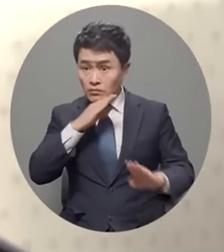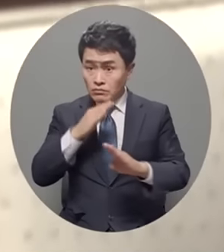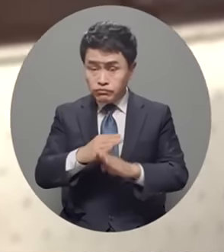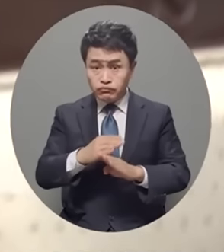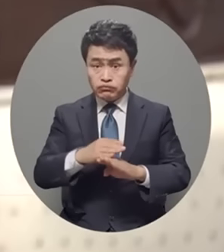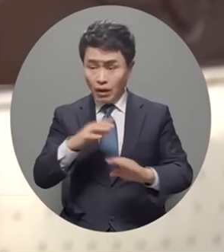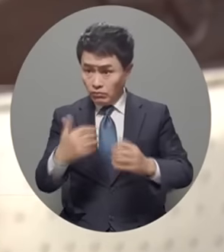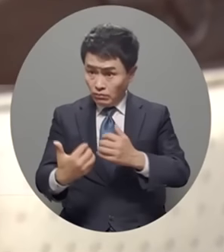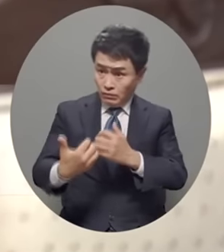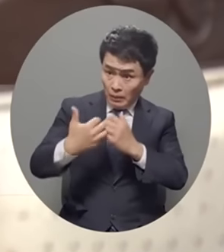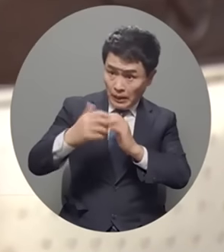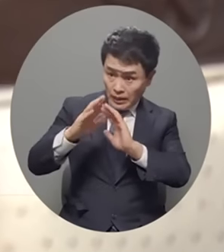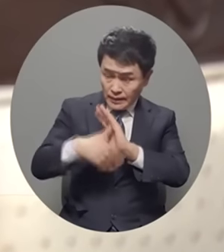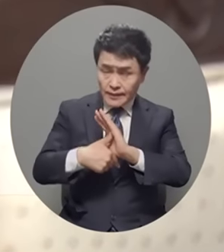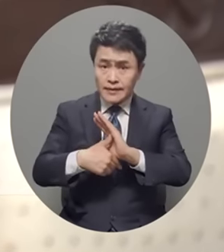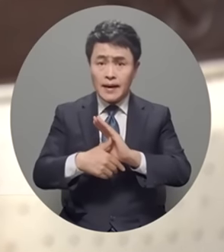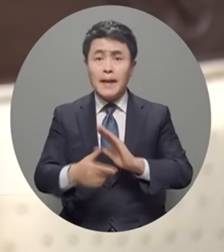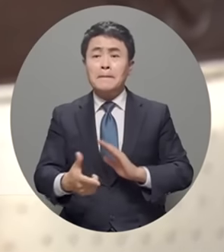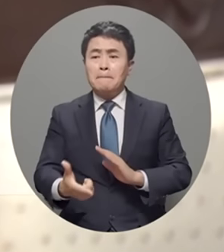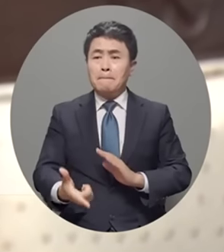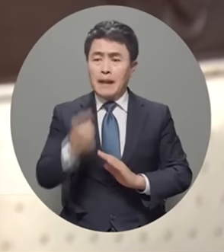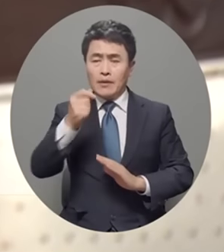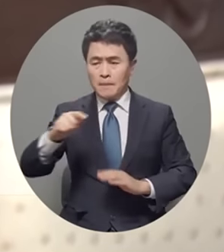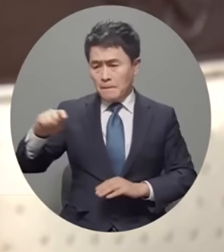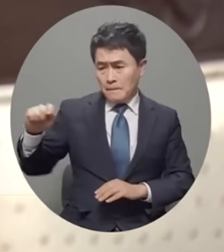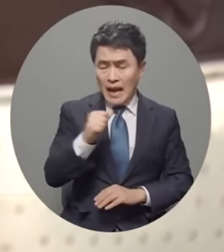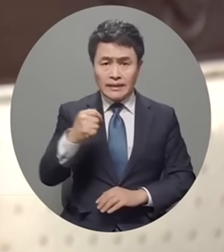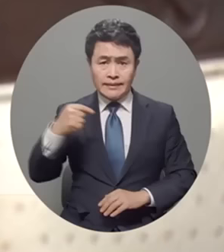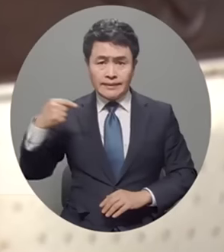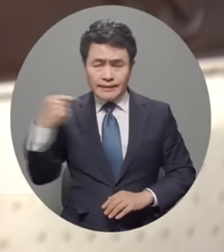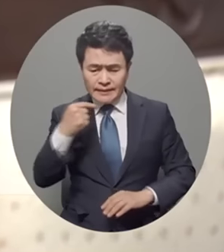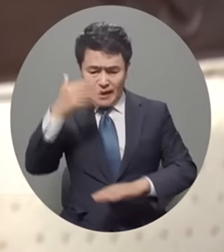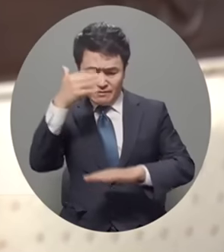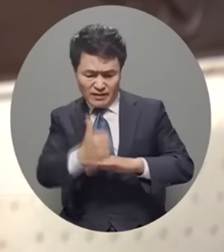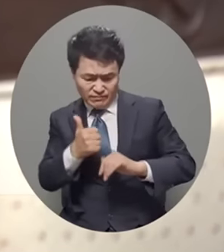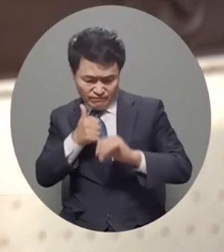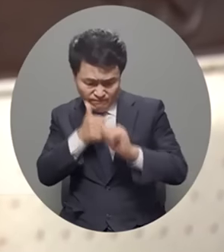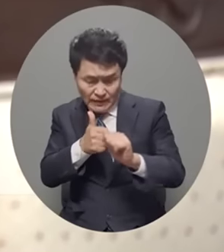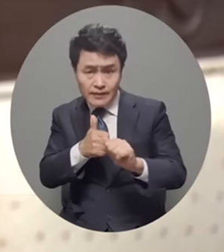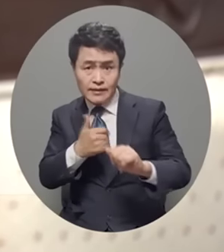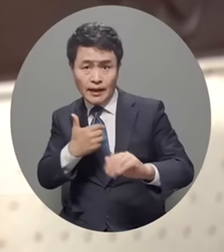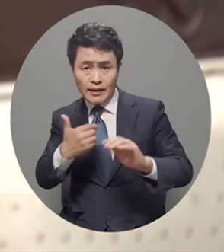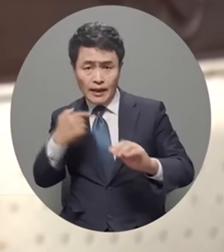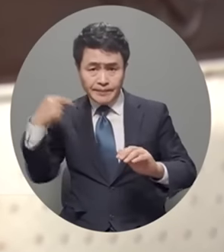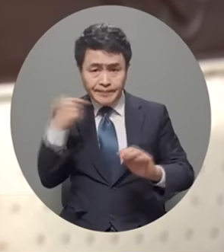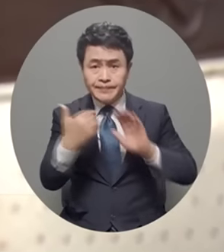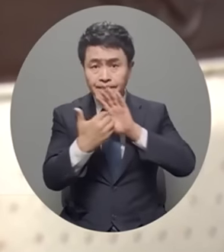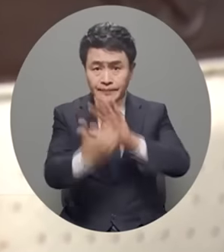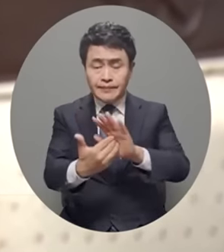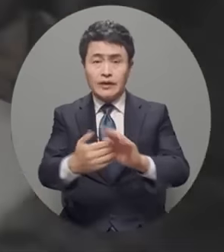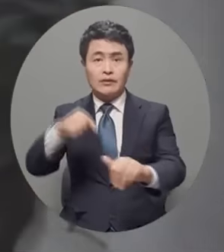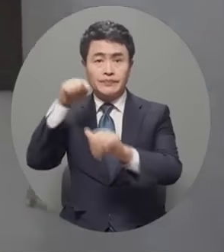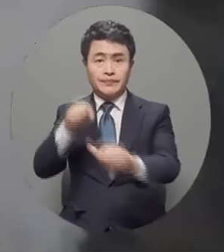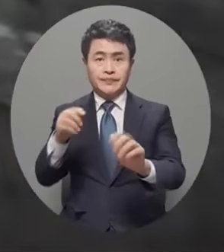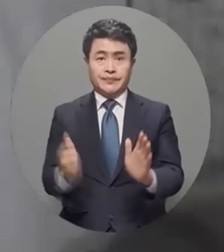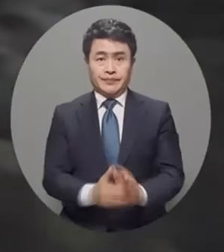직접 도발 시에는 즉각, 강력히, 끝까지 원칙에 따라 단호하게 응징하라고